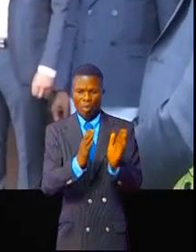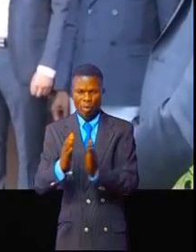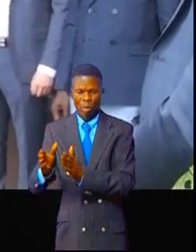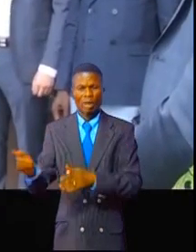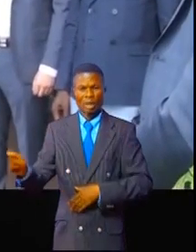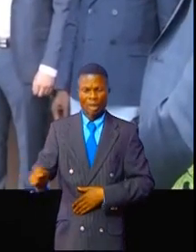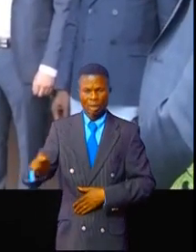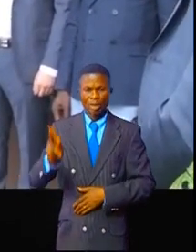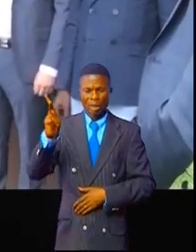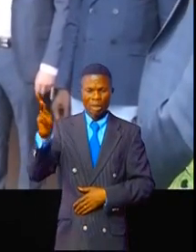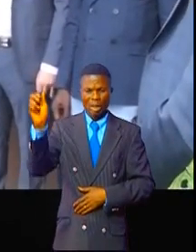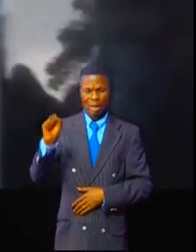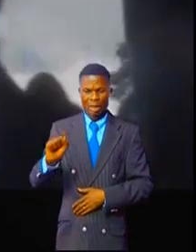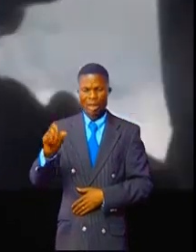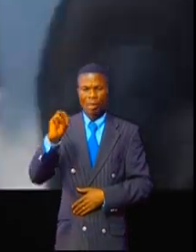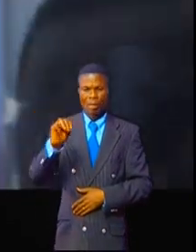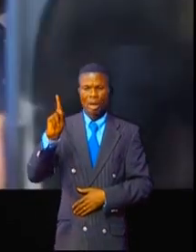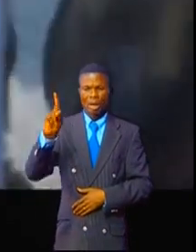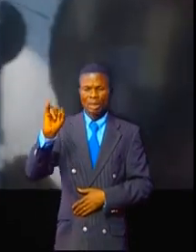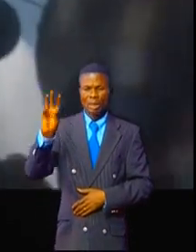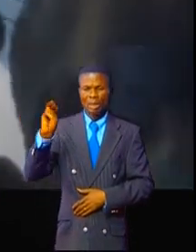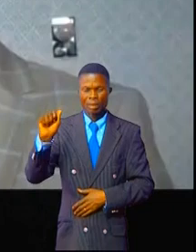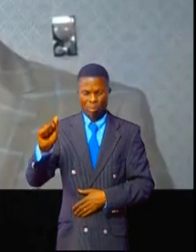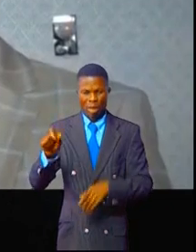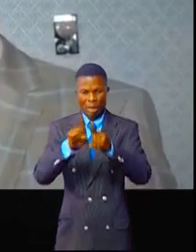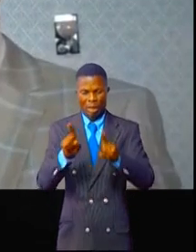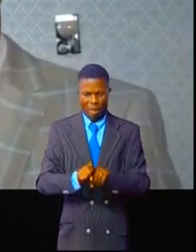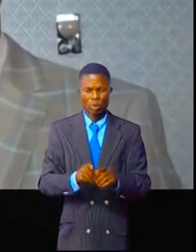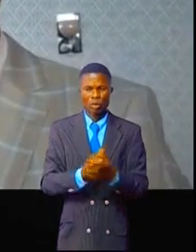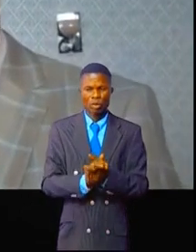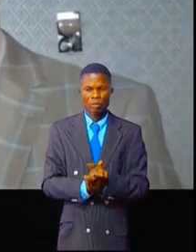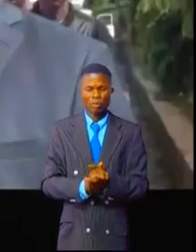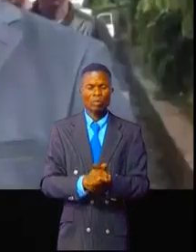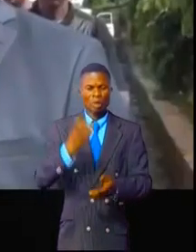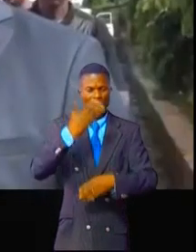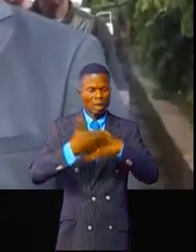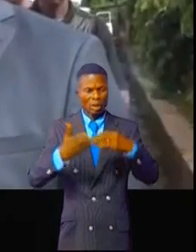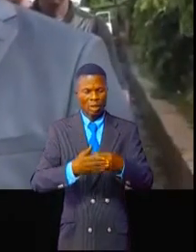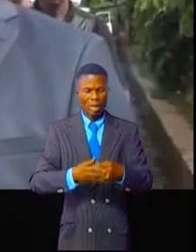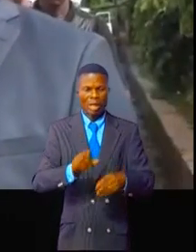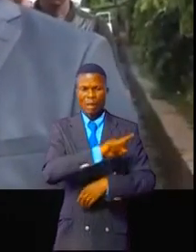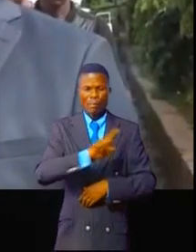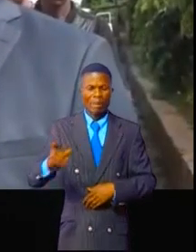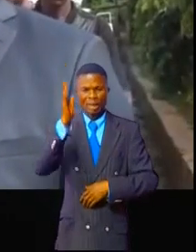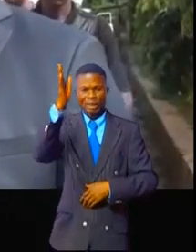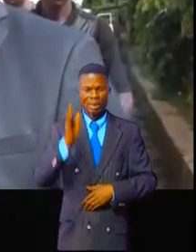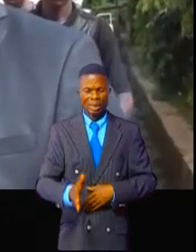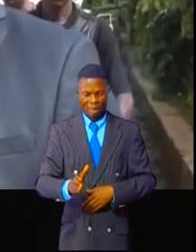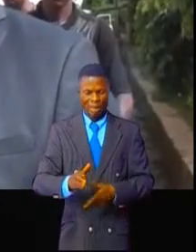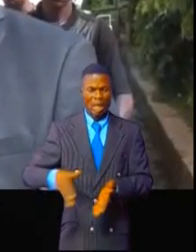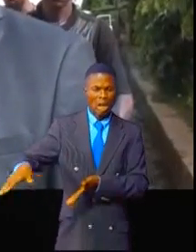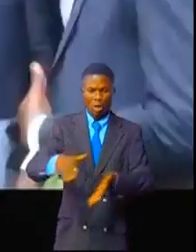territoire de kasangulu madimba et mal d'amour l'aménagement de plus de 1500 m des routes en terre bâti à kasangulu